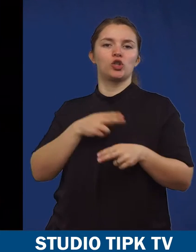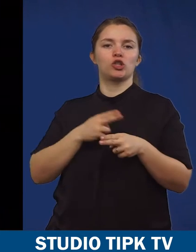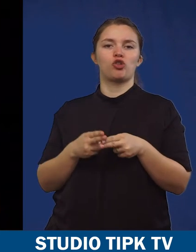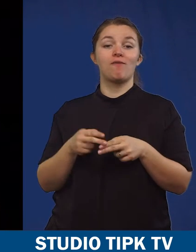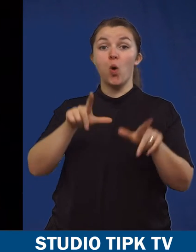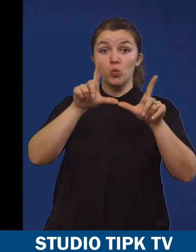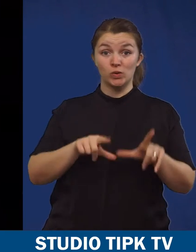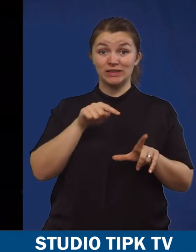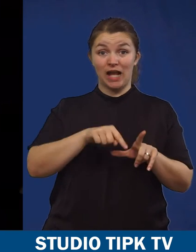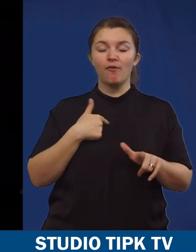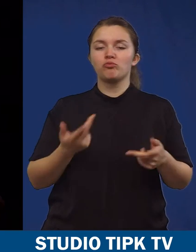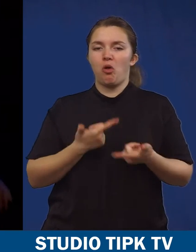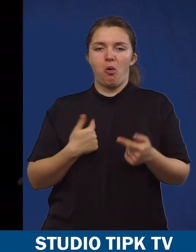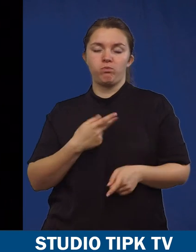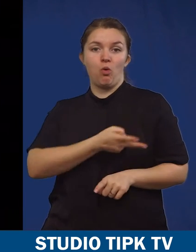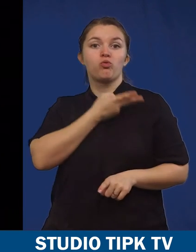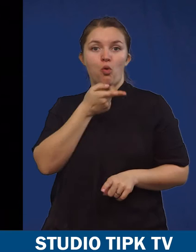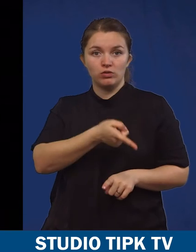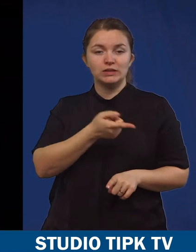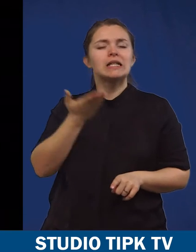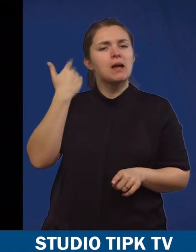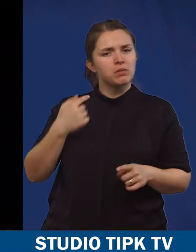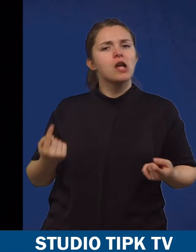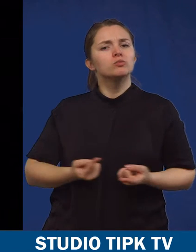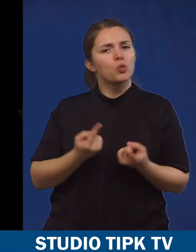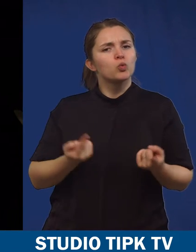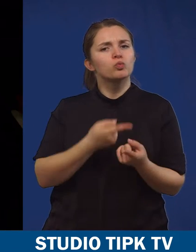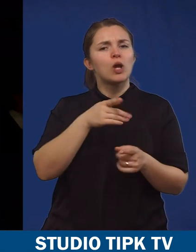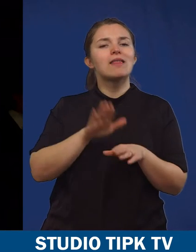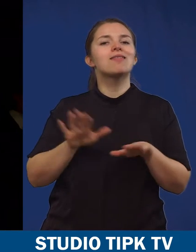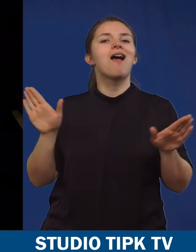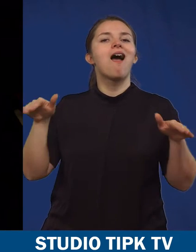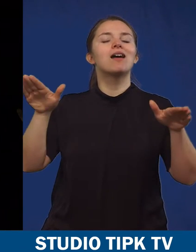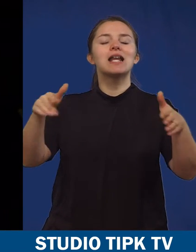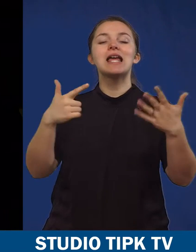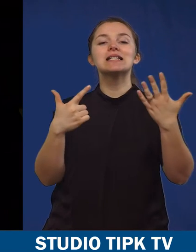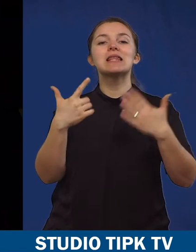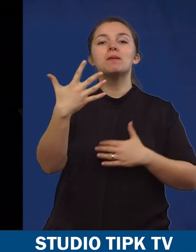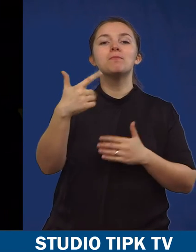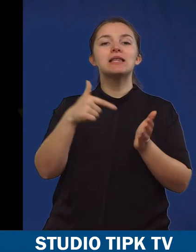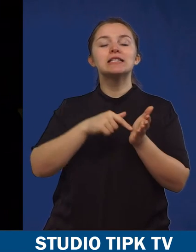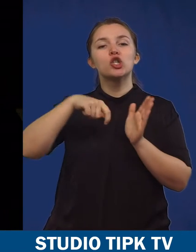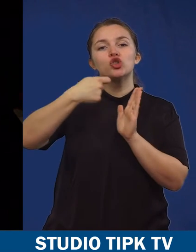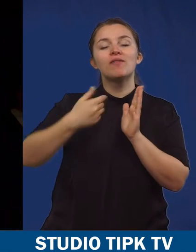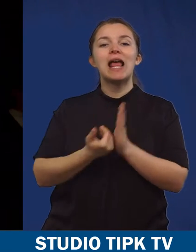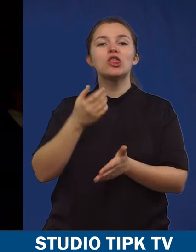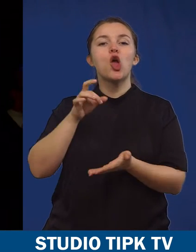na katero smo lahko ponosni in je bila spodbojena na krilih 57. številke Nove